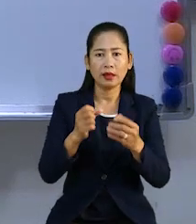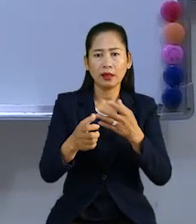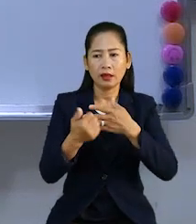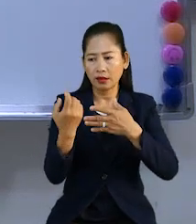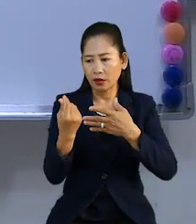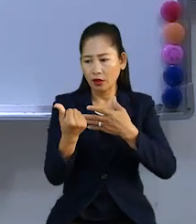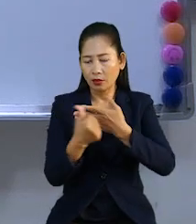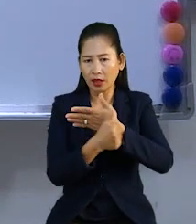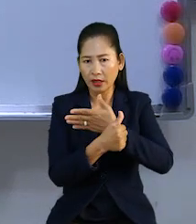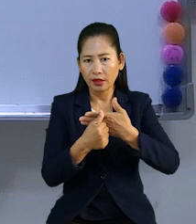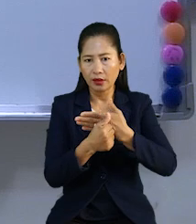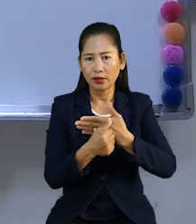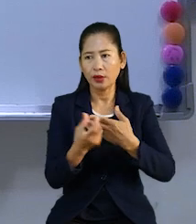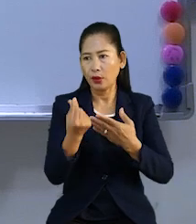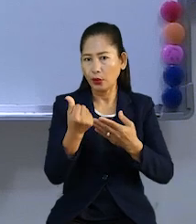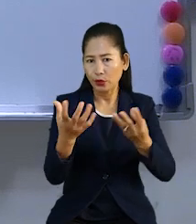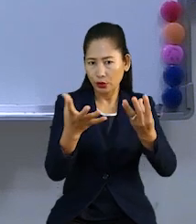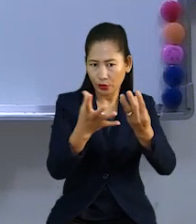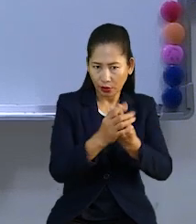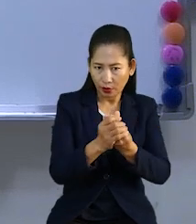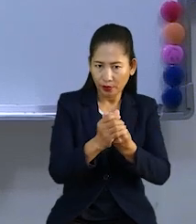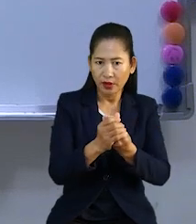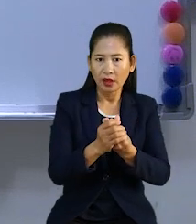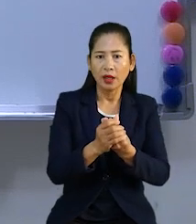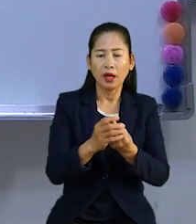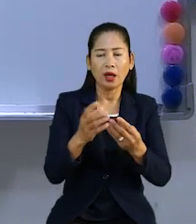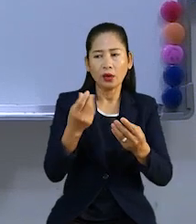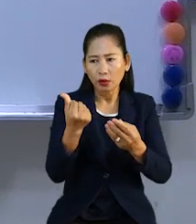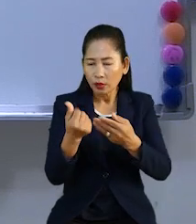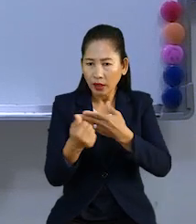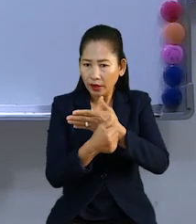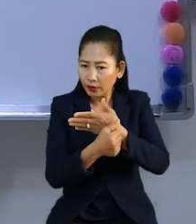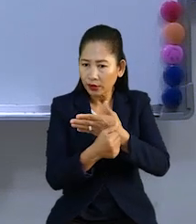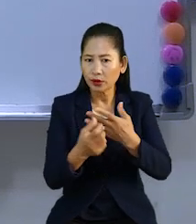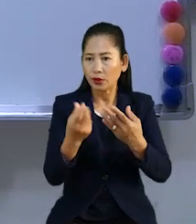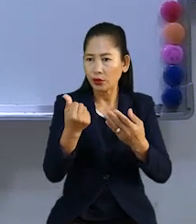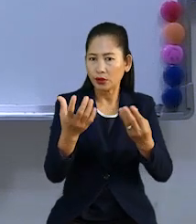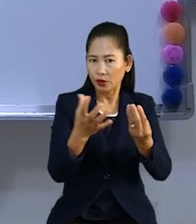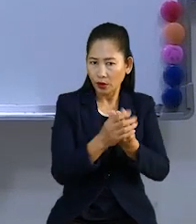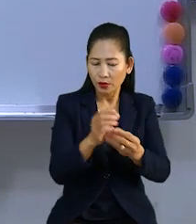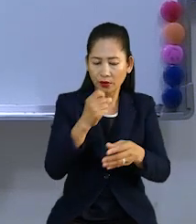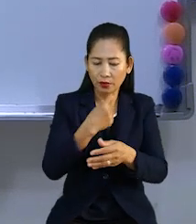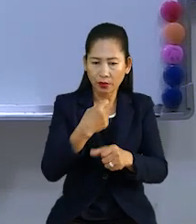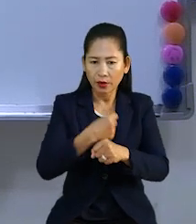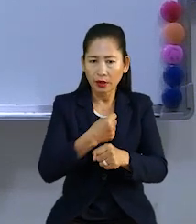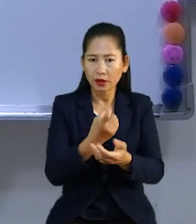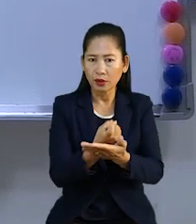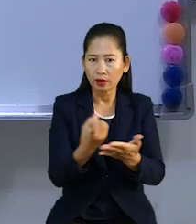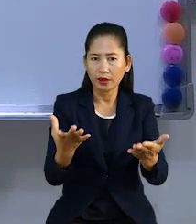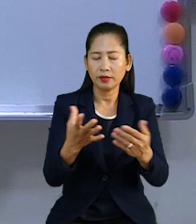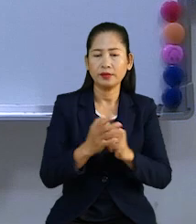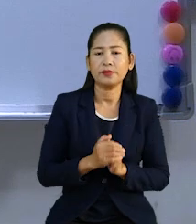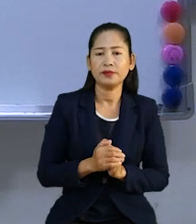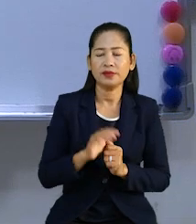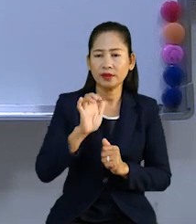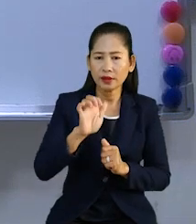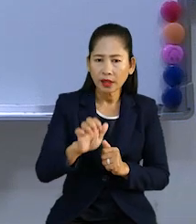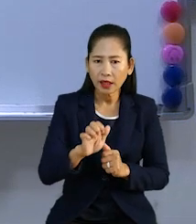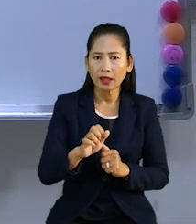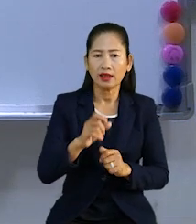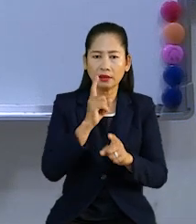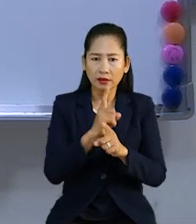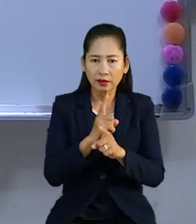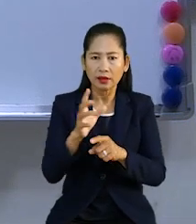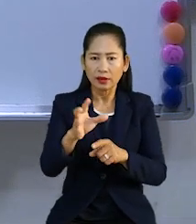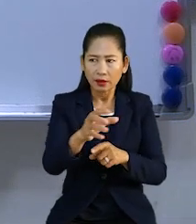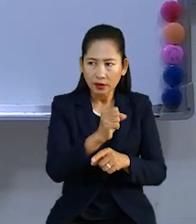lấy prạ xạ rộng. Chà, đồng bây rộng đồng lấy prạ xạ rộng, ta con trời thức đi mật định. Chà, cứ dưỡng